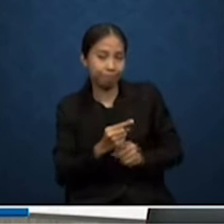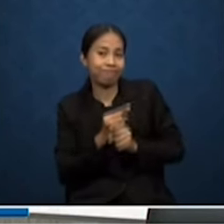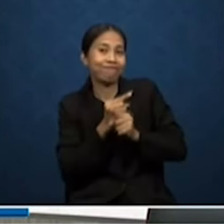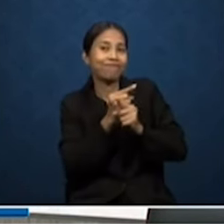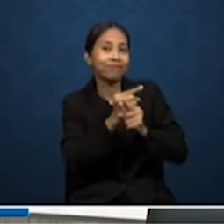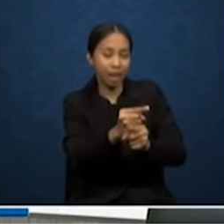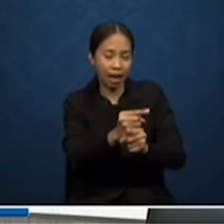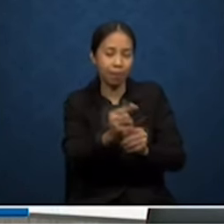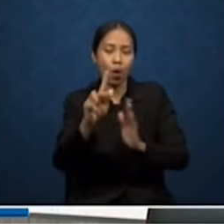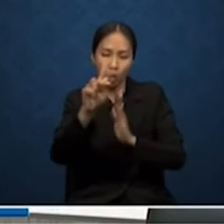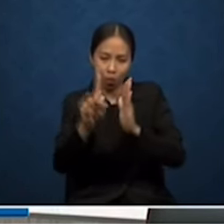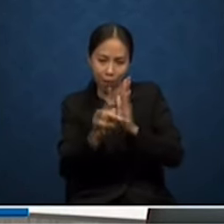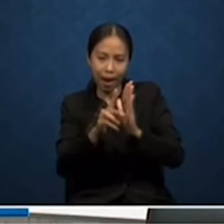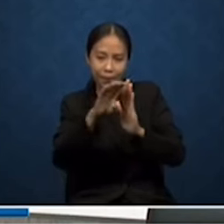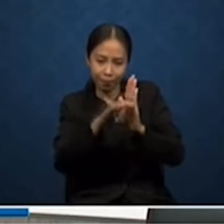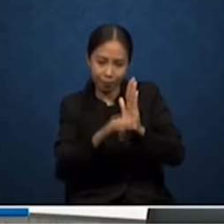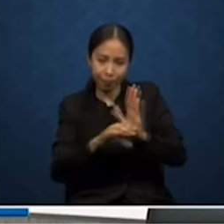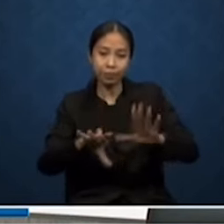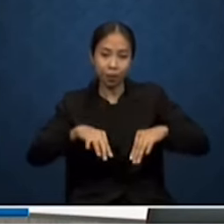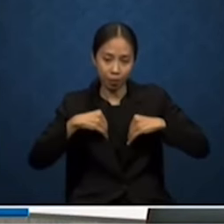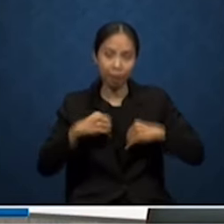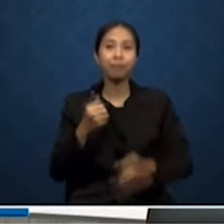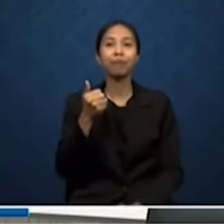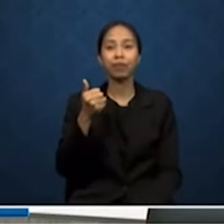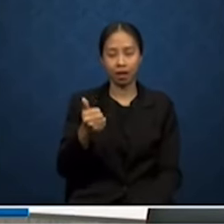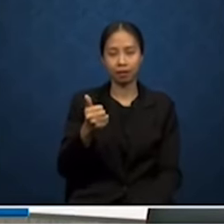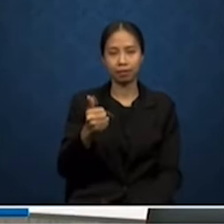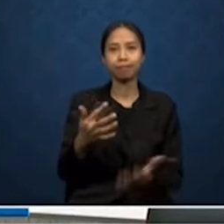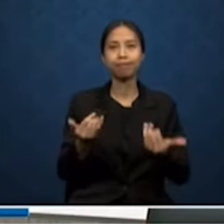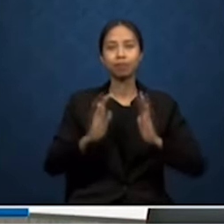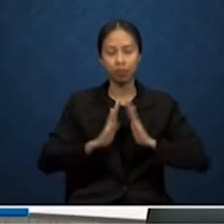การของกฎหมายและความเป็นอารยชนครับขอบพระคุณครับท่านประธานครับ